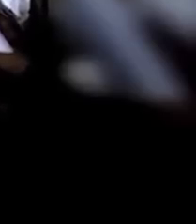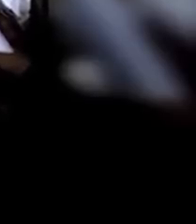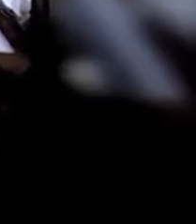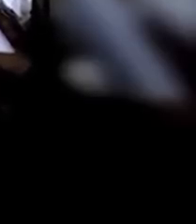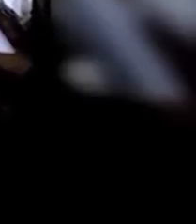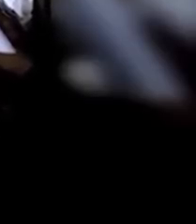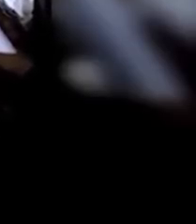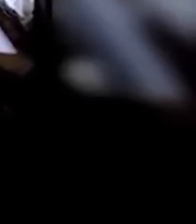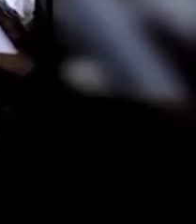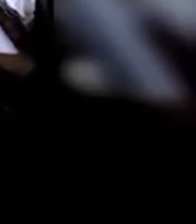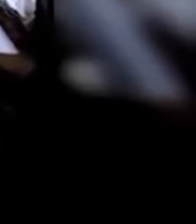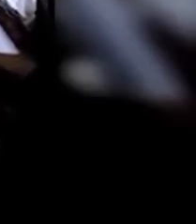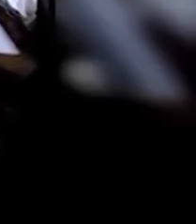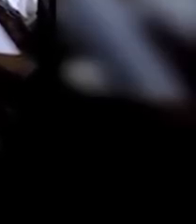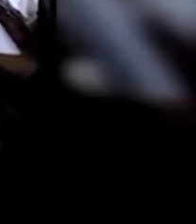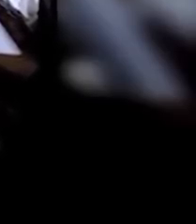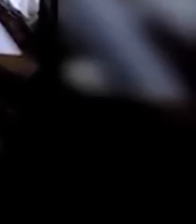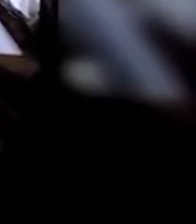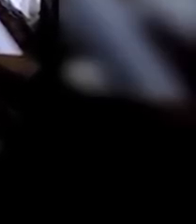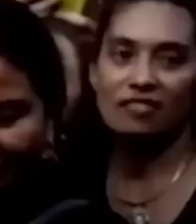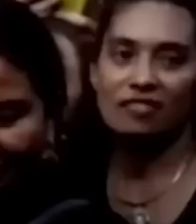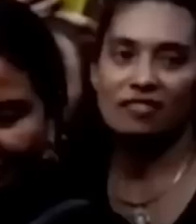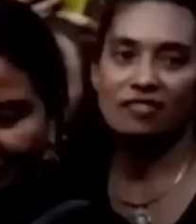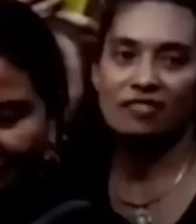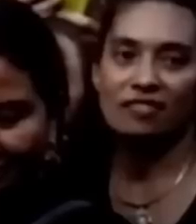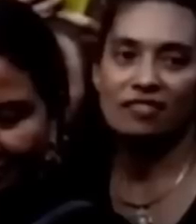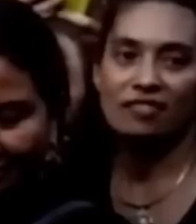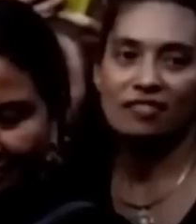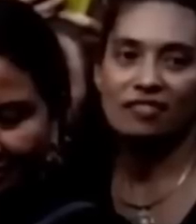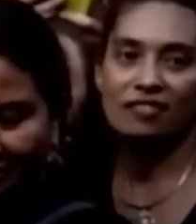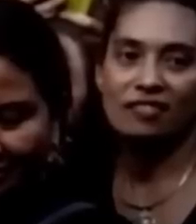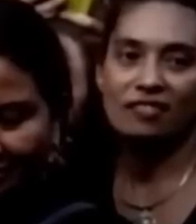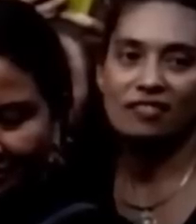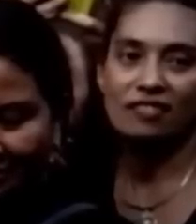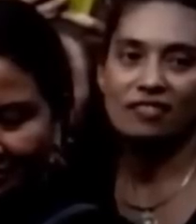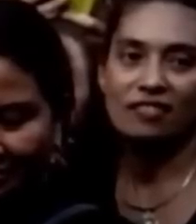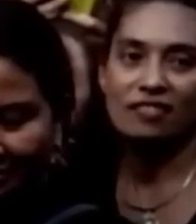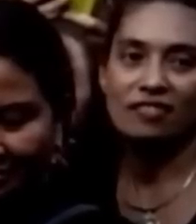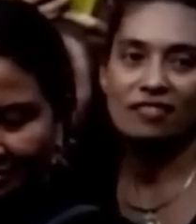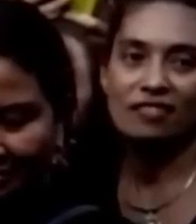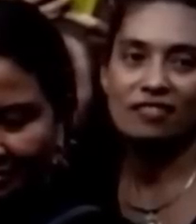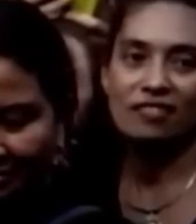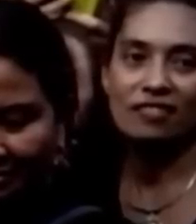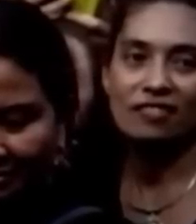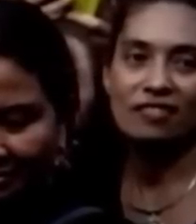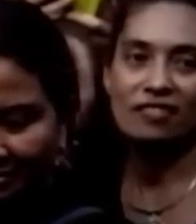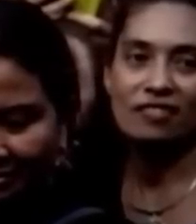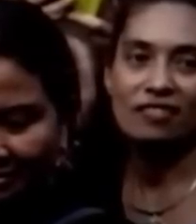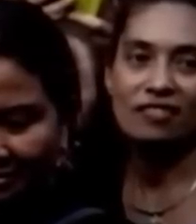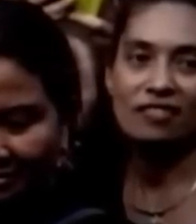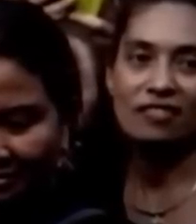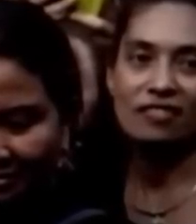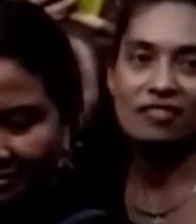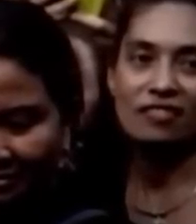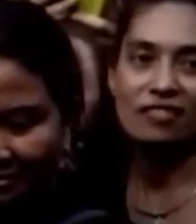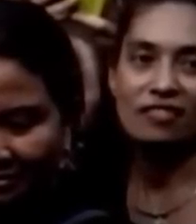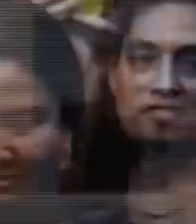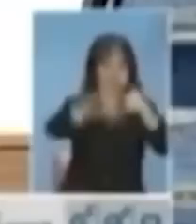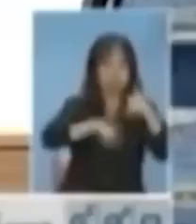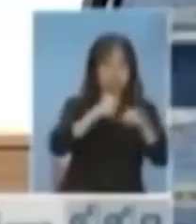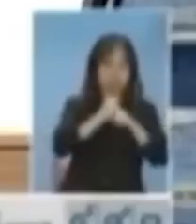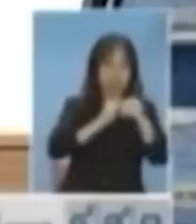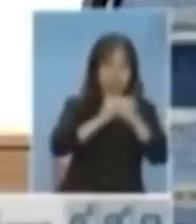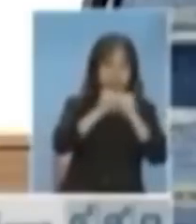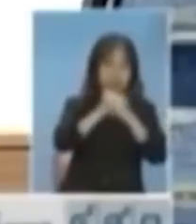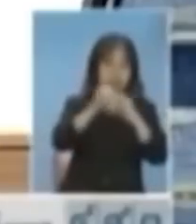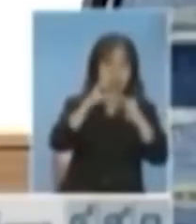างมุ่งมั่นตั้งใจแสดงว่าต้องมีแรงบันดาลใจและแรงบันดาลใจจะอยู่แค่สิ่งเดียวเท่านั้นที่ทำให้ท่านนายกรัฐมนตรีผลักดันนโยบาย